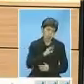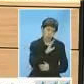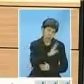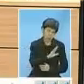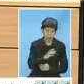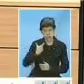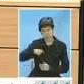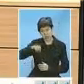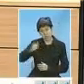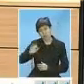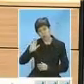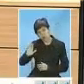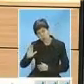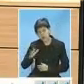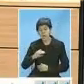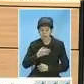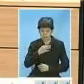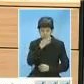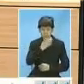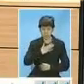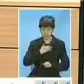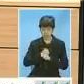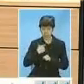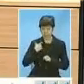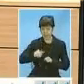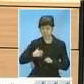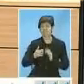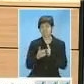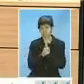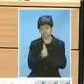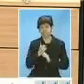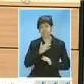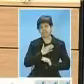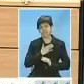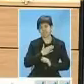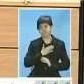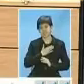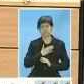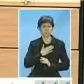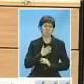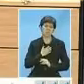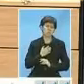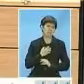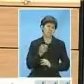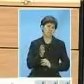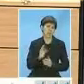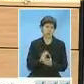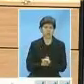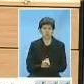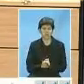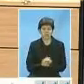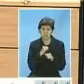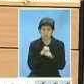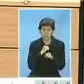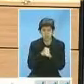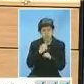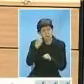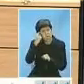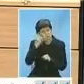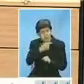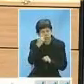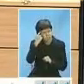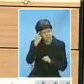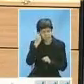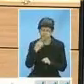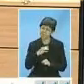างนี้เพราะผมประกอบอาชีพทางนี้และผมถนัดแล้วผมไม่อยากให้เกิดกระบวนการทางความคิดที่